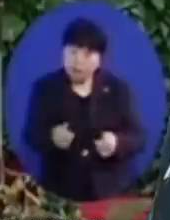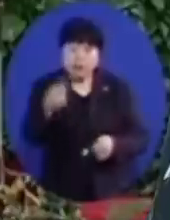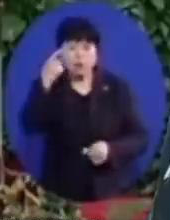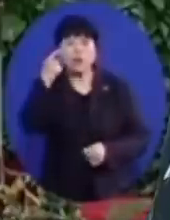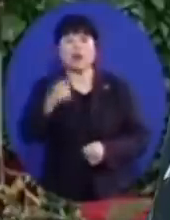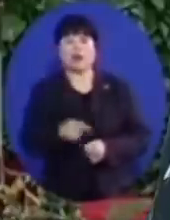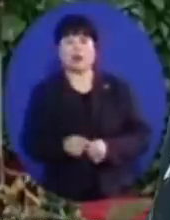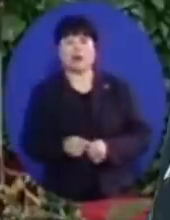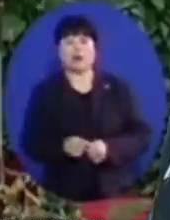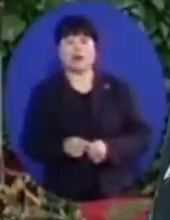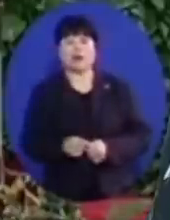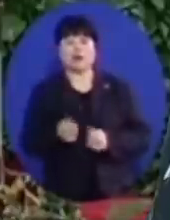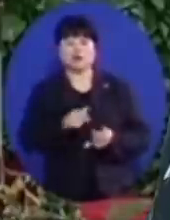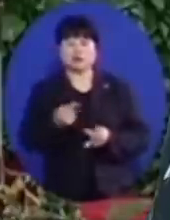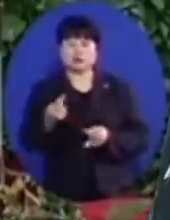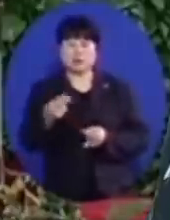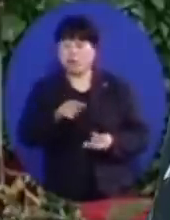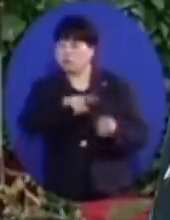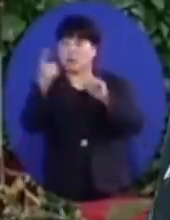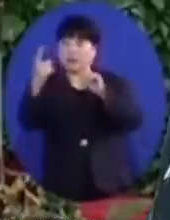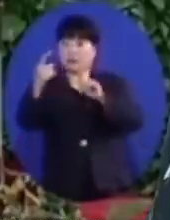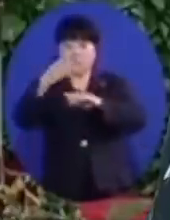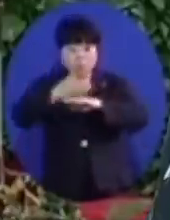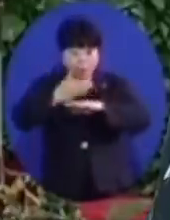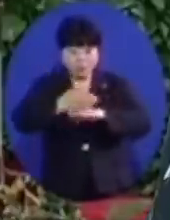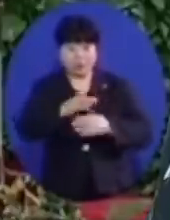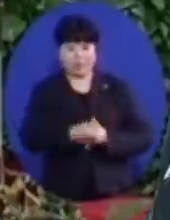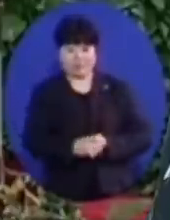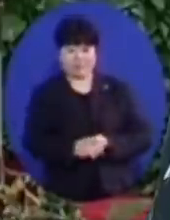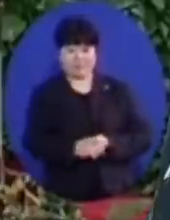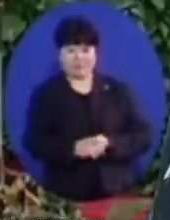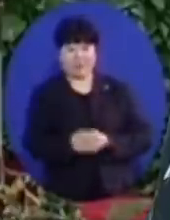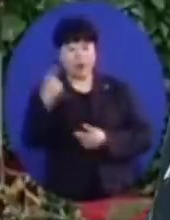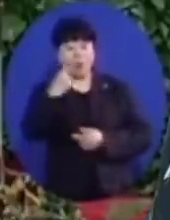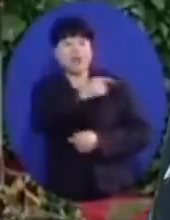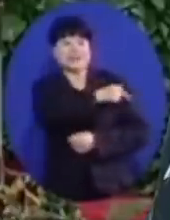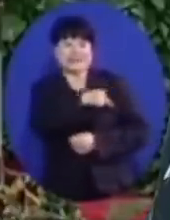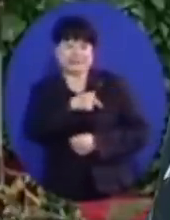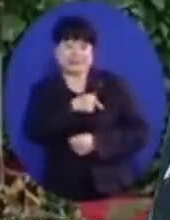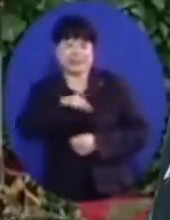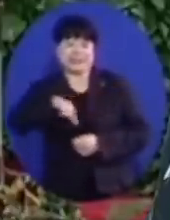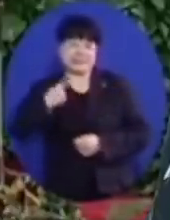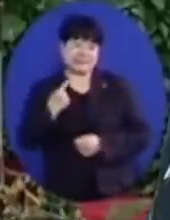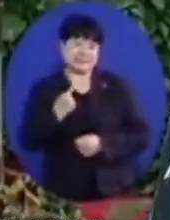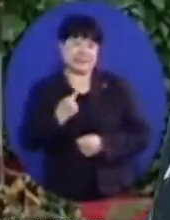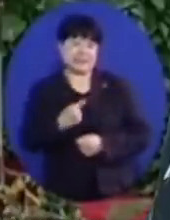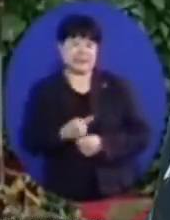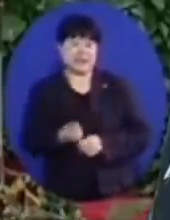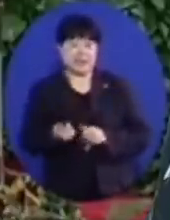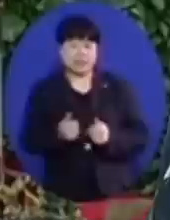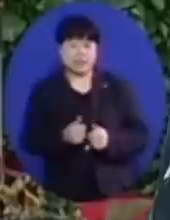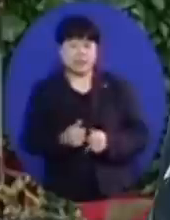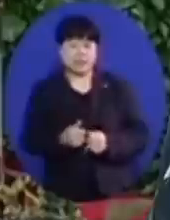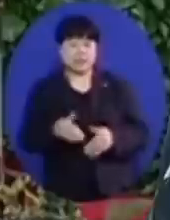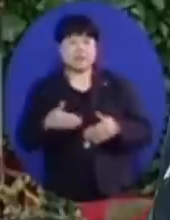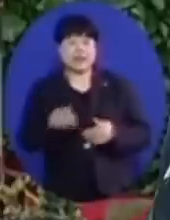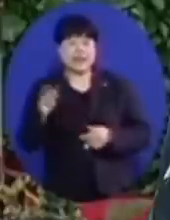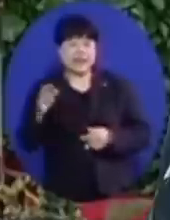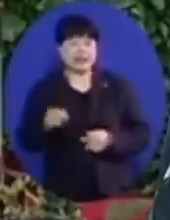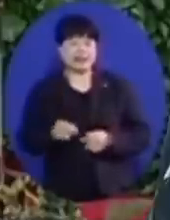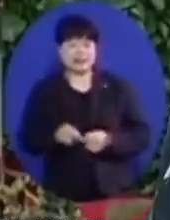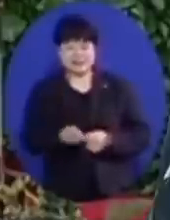자기가 맡은 환자가 안 죽고 찾아가니까 고맙다고 황 집사는 자신이 취사율이 높은 급성